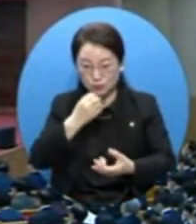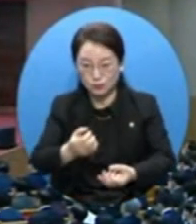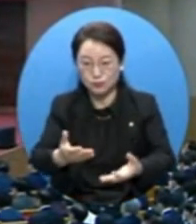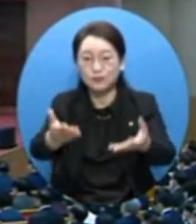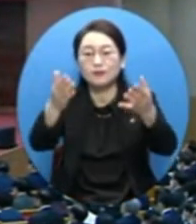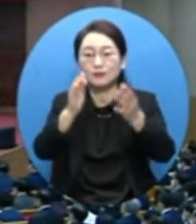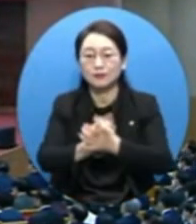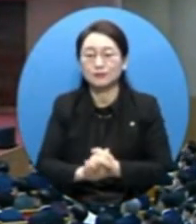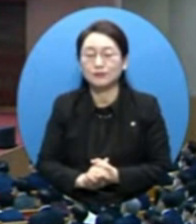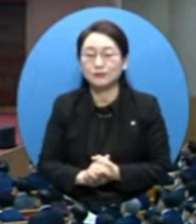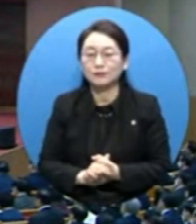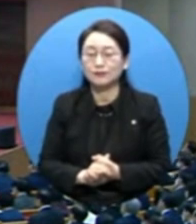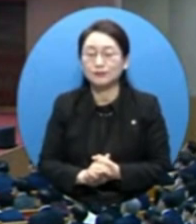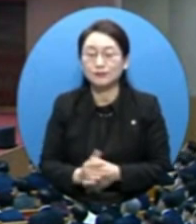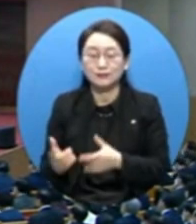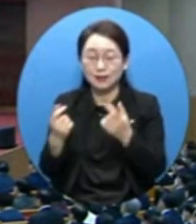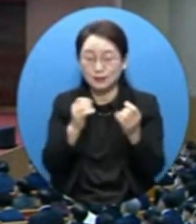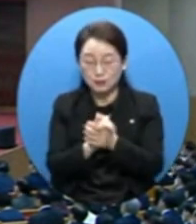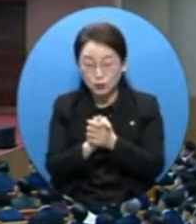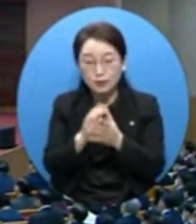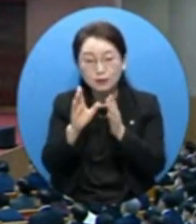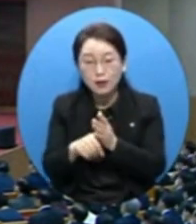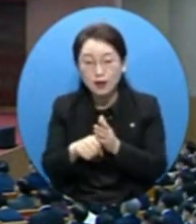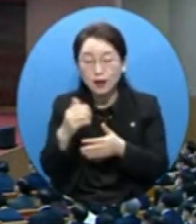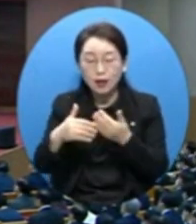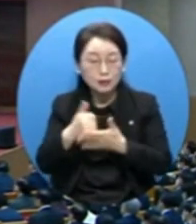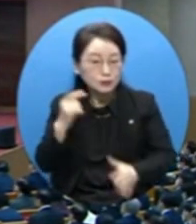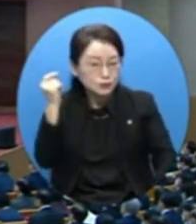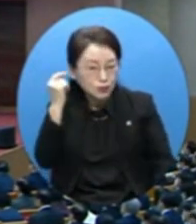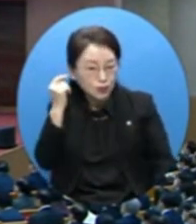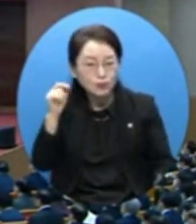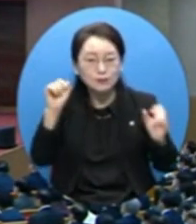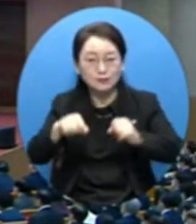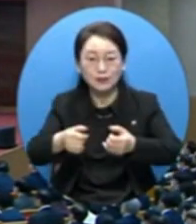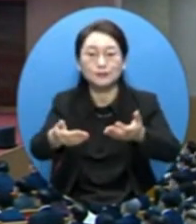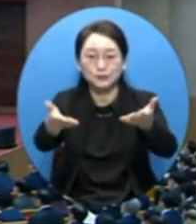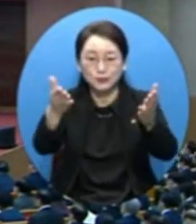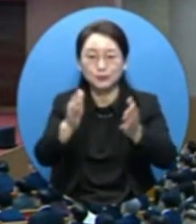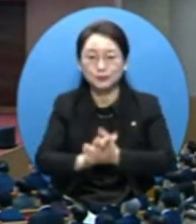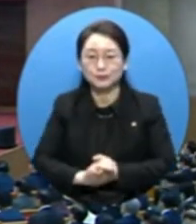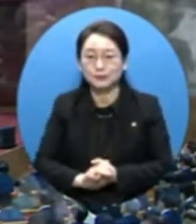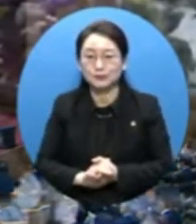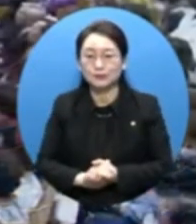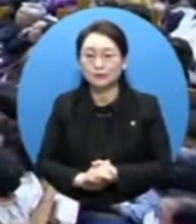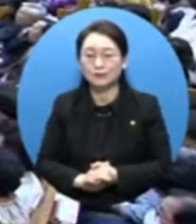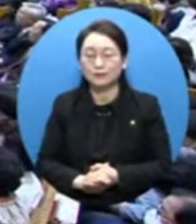축원합니다. 기도할 때 하나님께서 우리 기도를 들으시고 응답하실 것입니다.